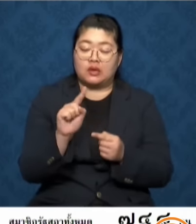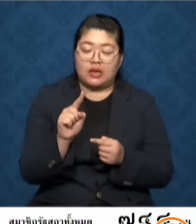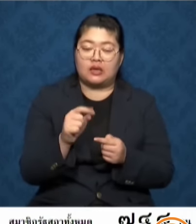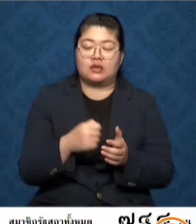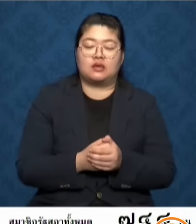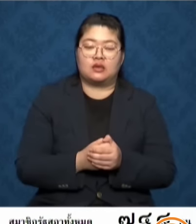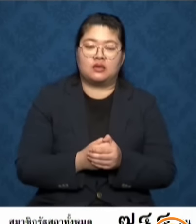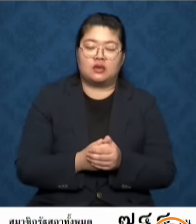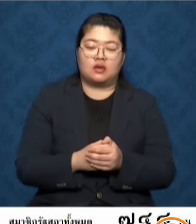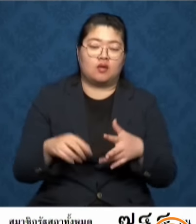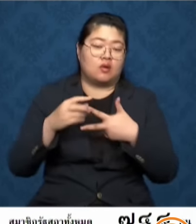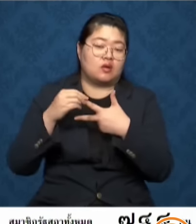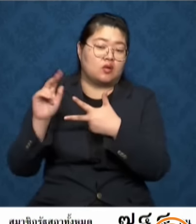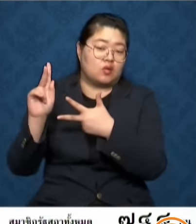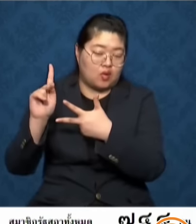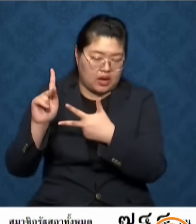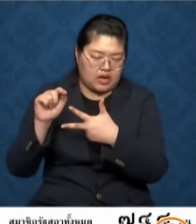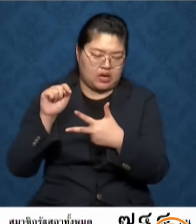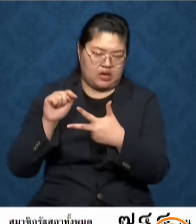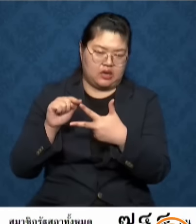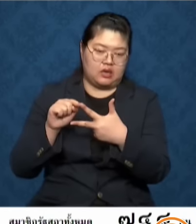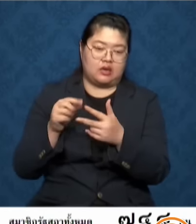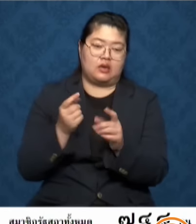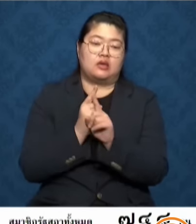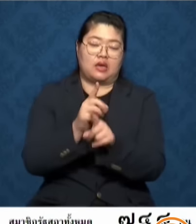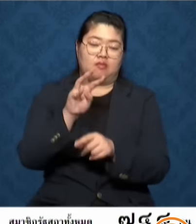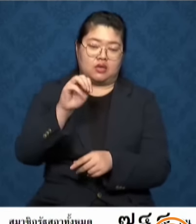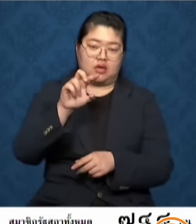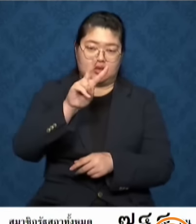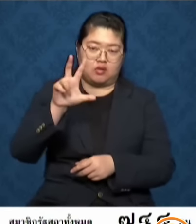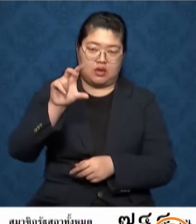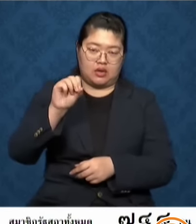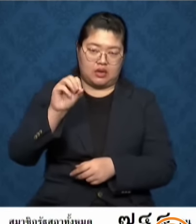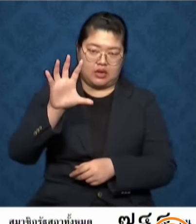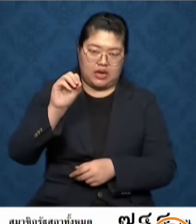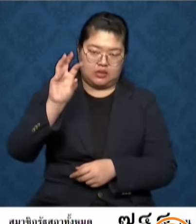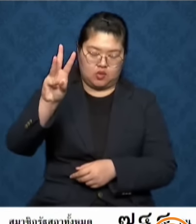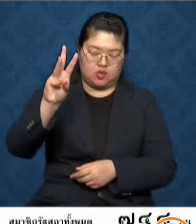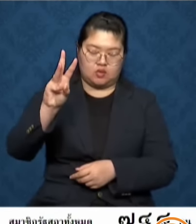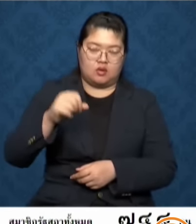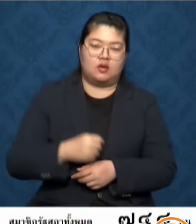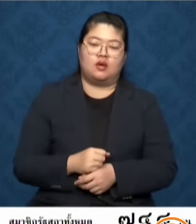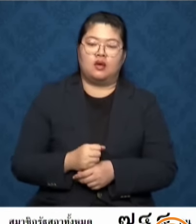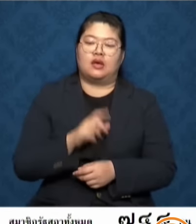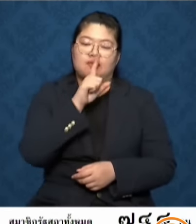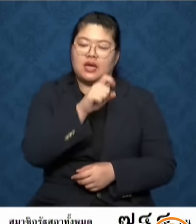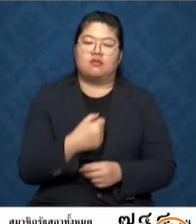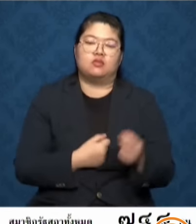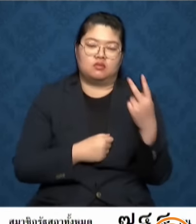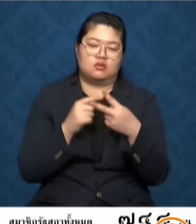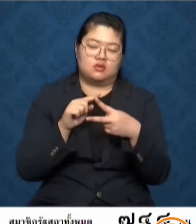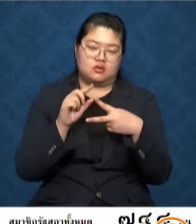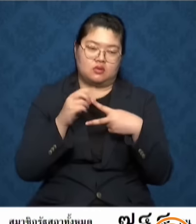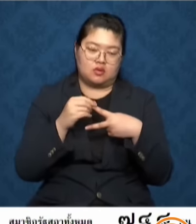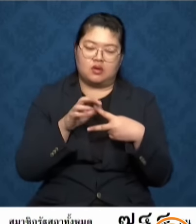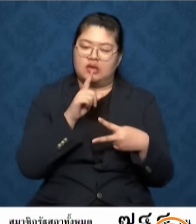กบปชามติขอไข่ที่จะต้องเกิดขึ้นอยู่แล้วตามมาตรา 256 วเล 8 ได้โยอาจะแงออกเป็ 2ำถามครับข้อท